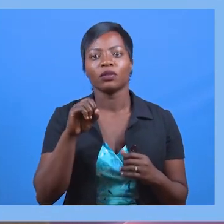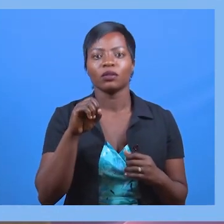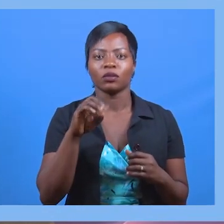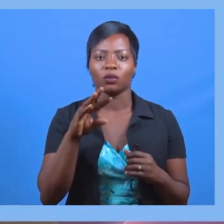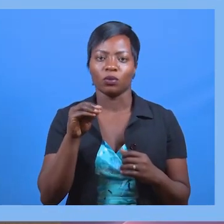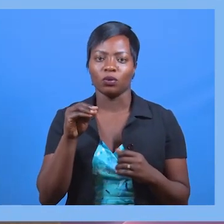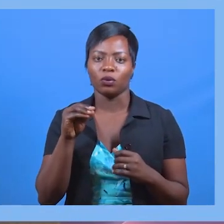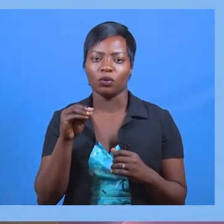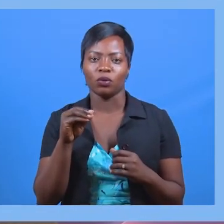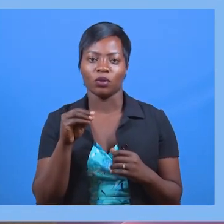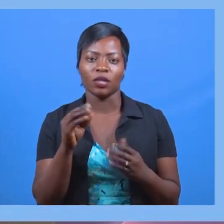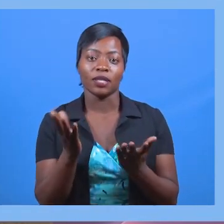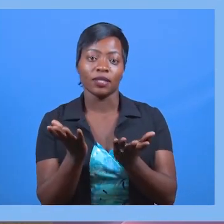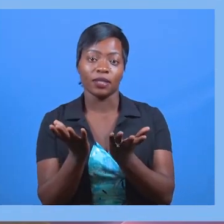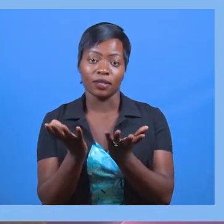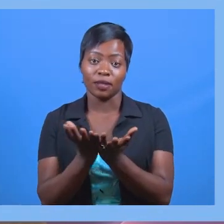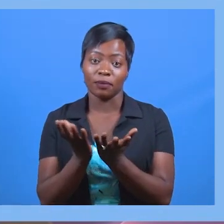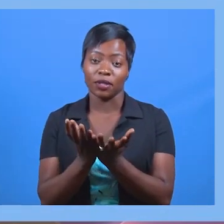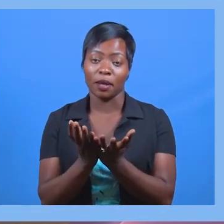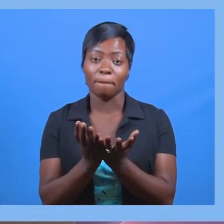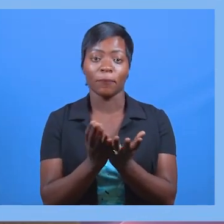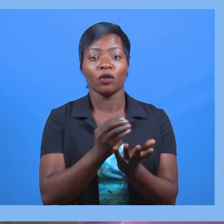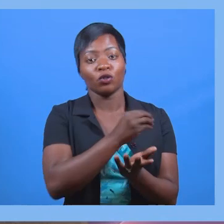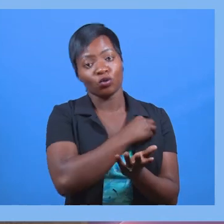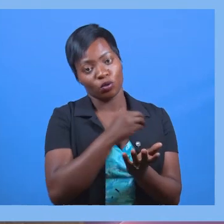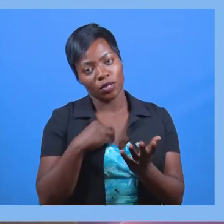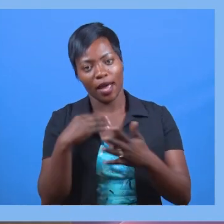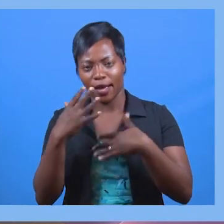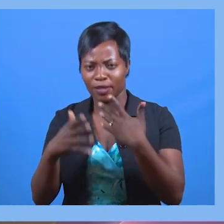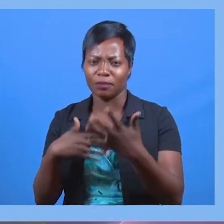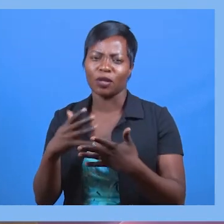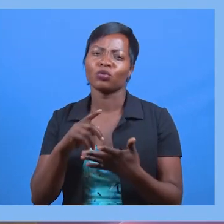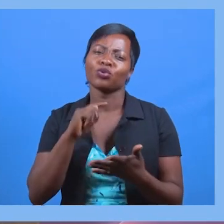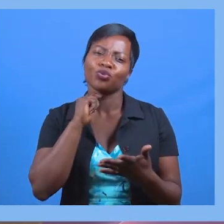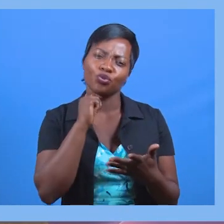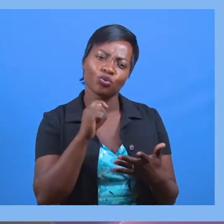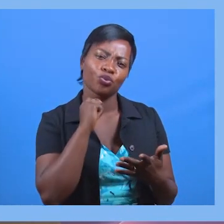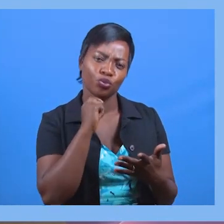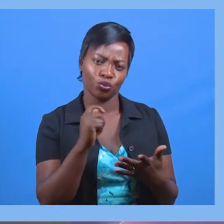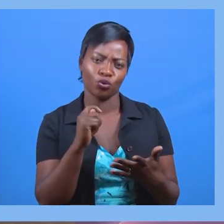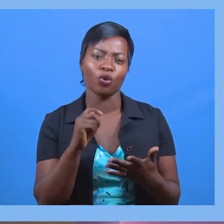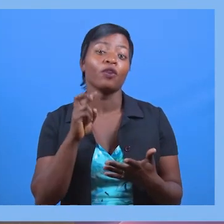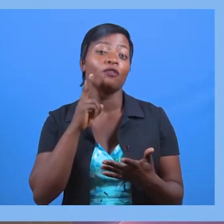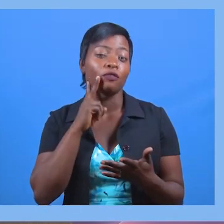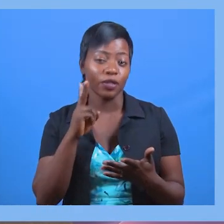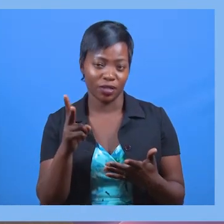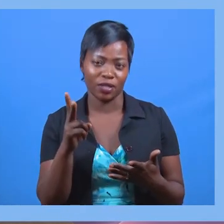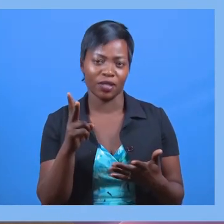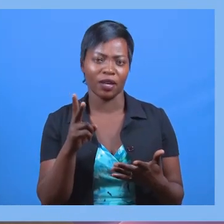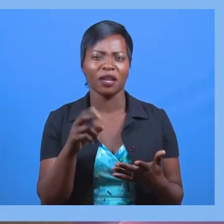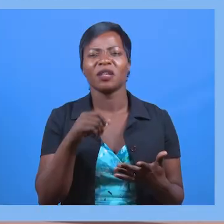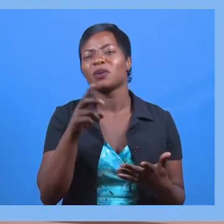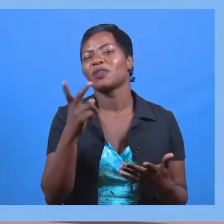Sezvanga zvachitaurwa nachiremba, ndoda kungotsinidzira kuti zvishuwa semienzi haikona